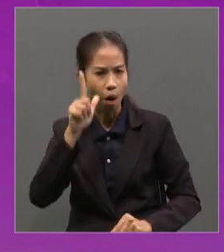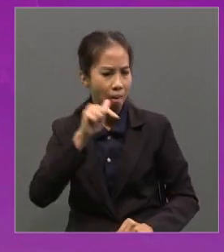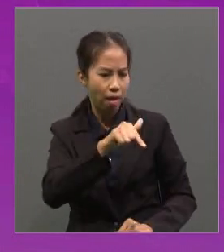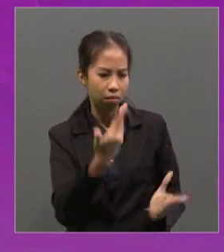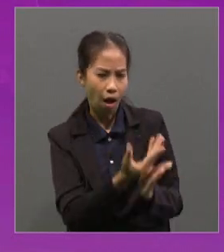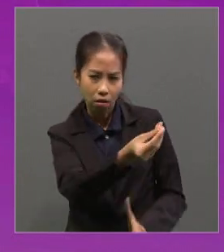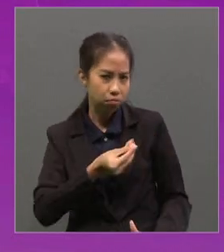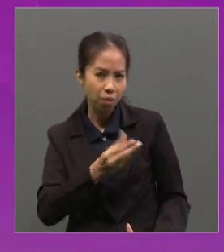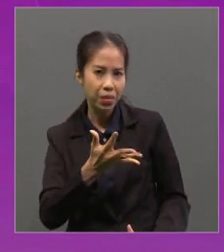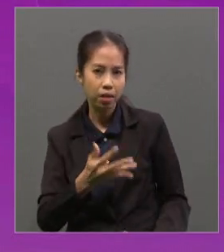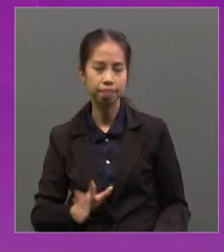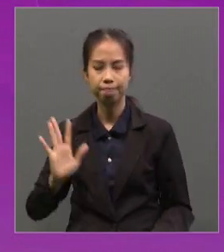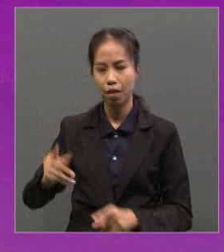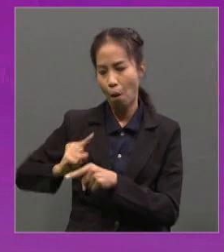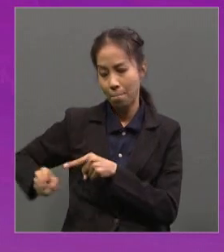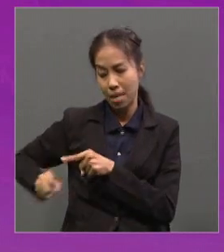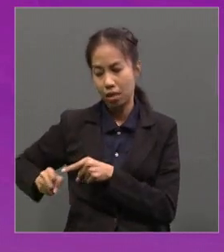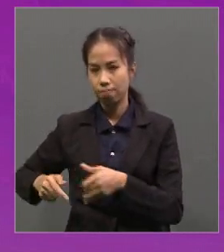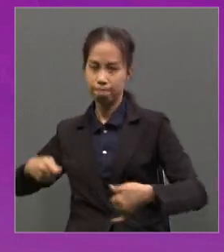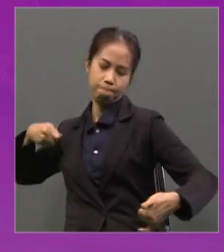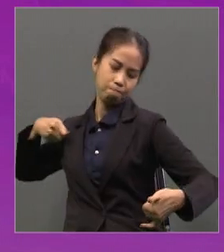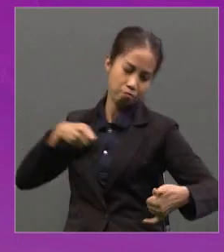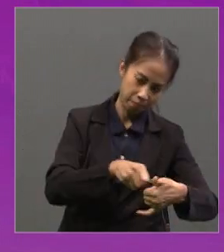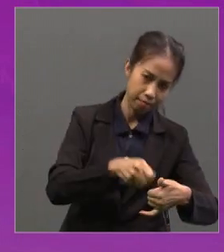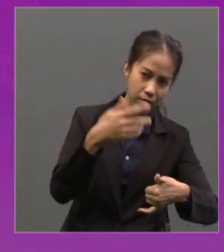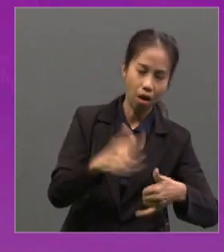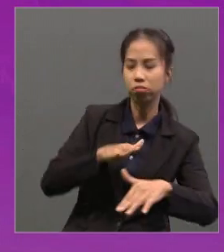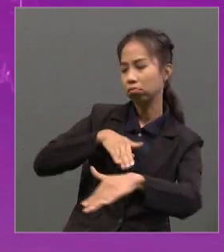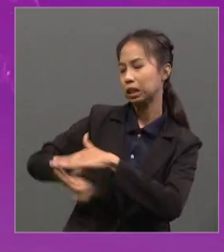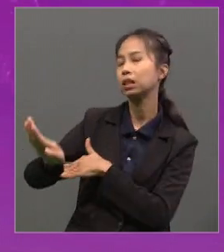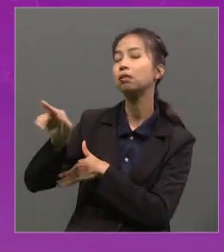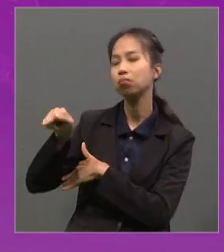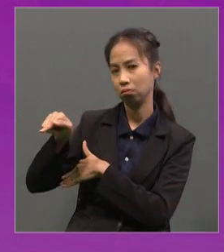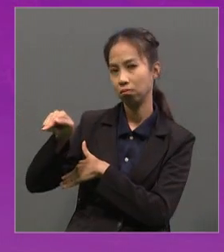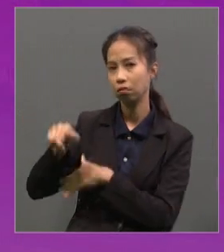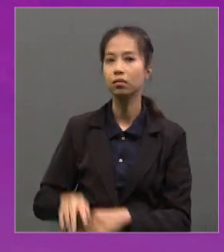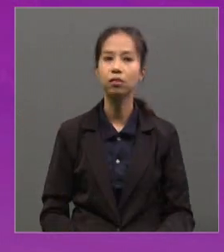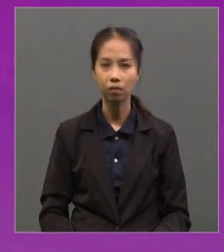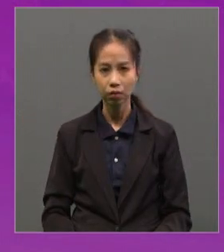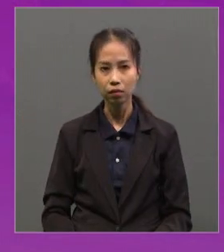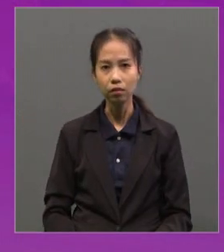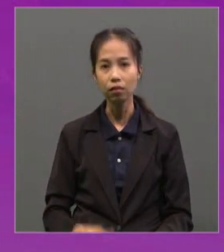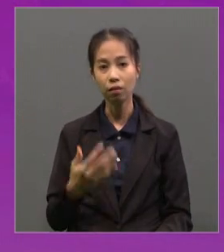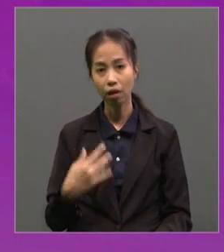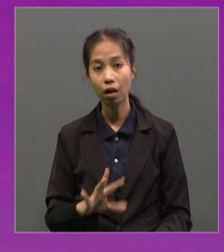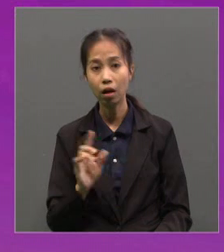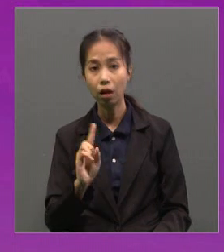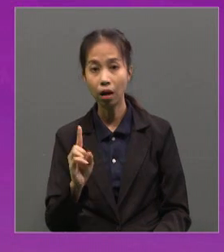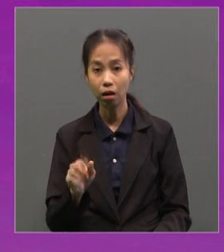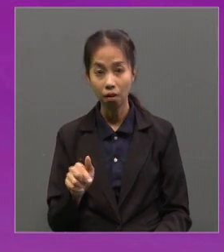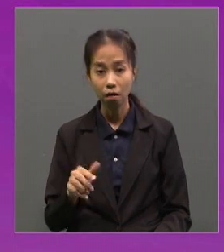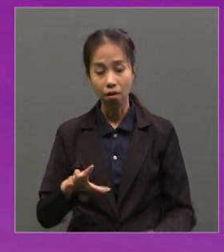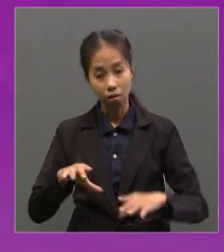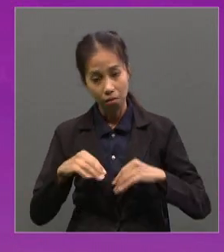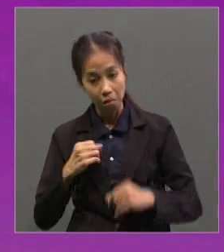นะคะก็เลยใช้มีดนั่นแหละแทงแม่ของตัวเองก่อนที่จะหลบหนีไปหลังก่อเหตุค่ะแทนที่เจ้าตัวเนี่ยจะ